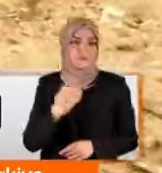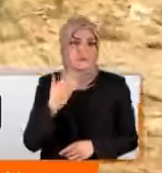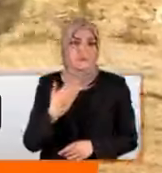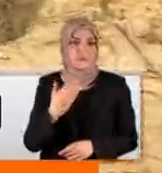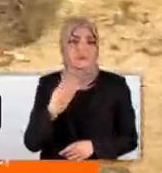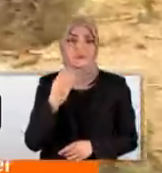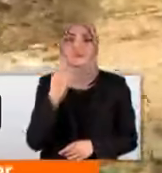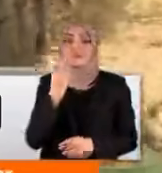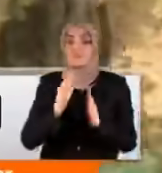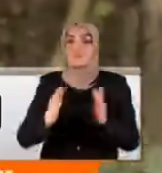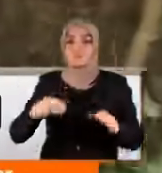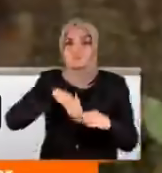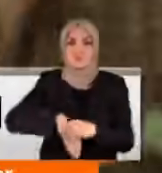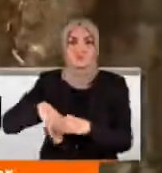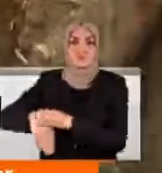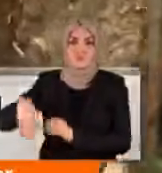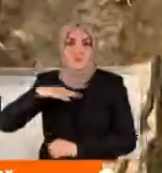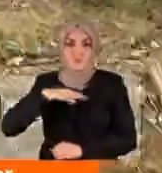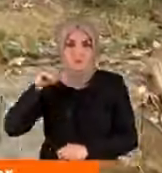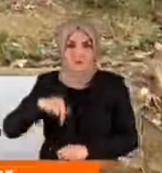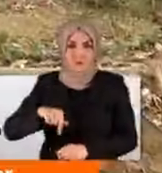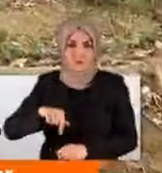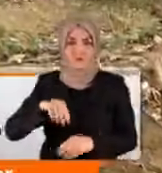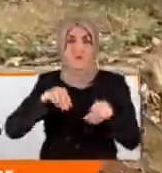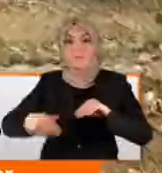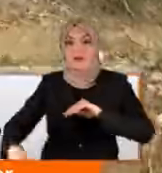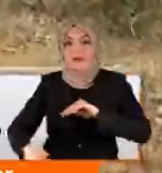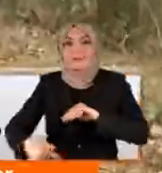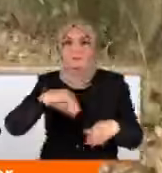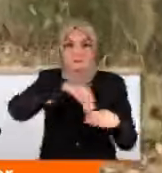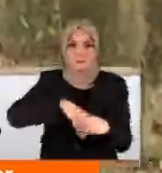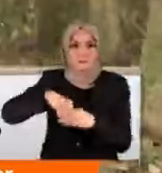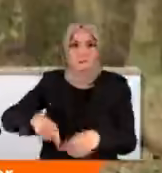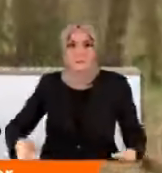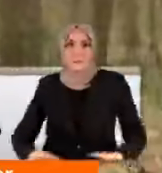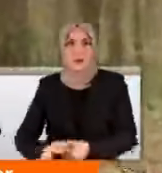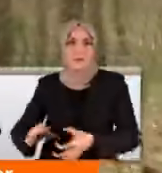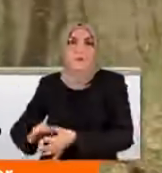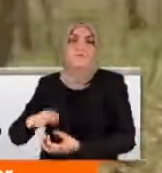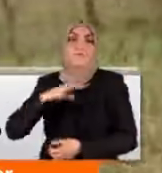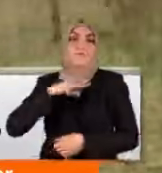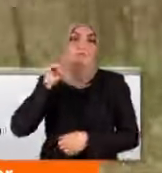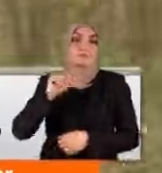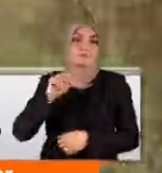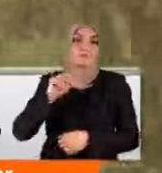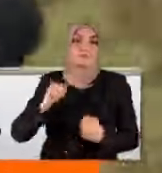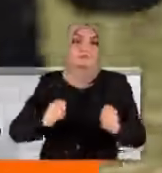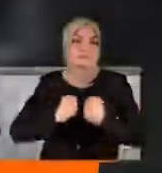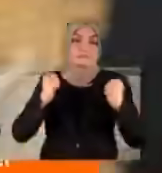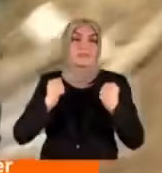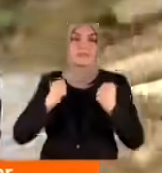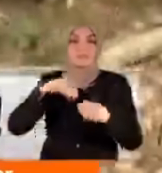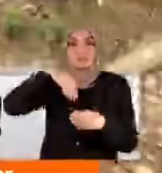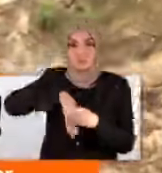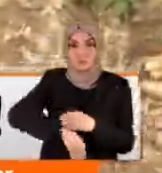25 ve çukurlar toprak altından Diğerlerine bağlanıyor ve definecilerin izlerini görmek mümkün değil çukurları kazarken